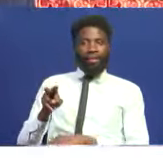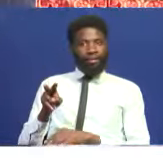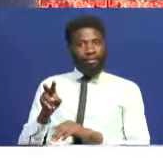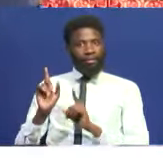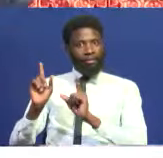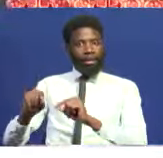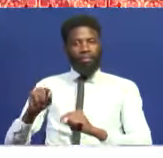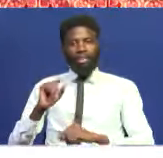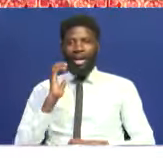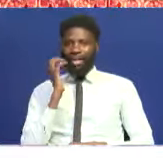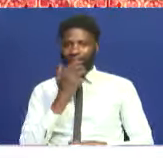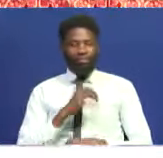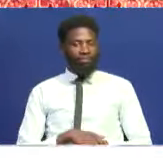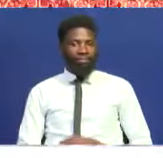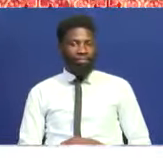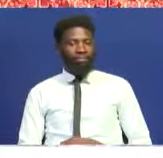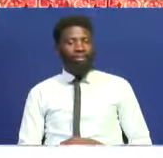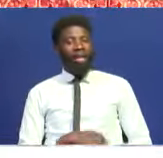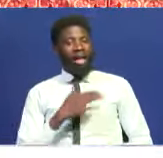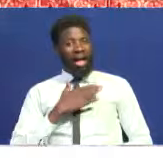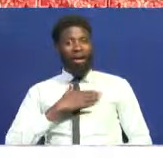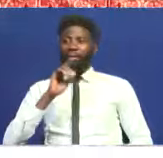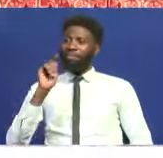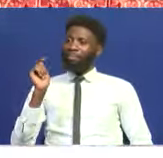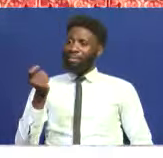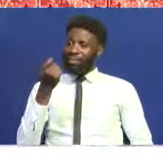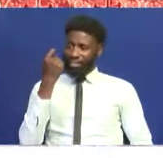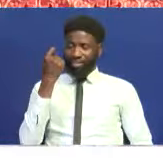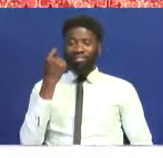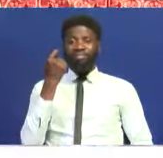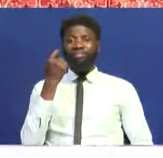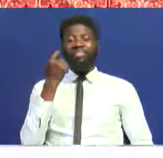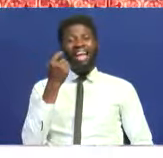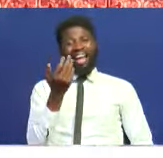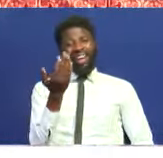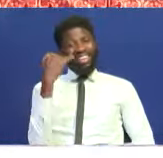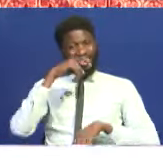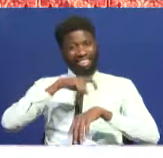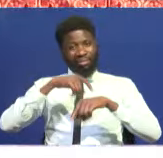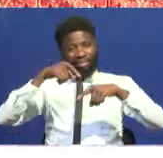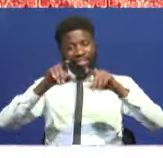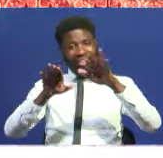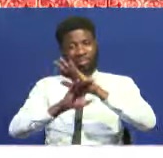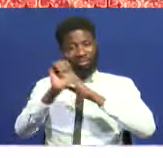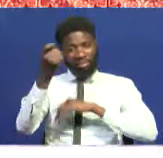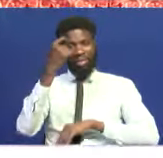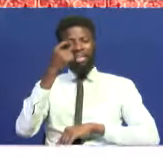president alifanyiwa mambo ambayo tunasema ni ya unyama.